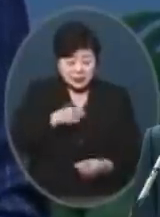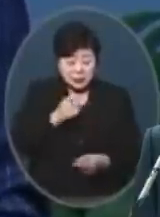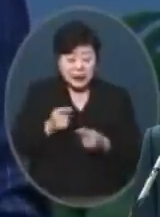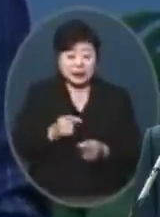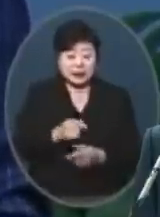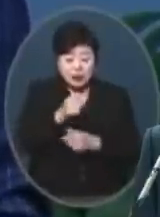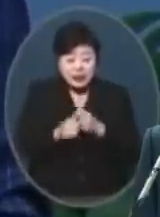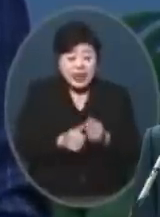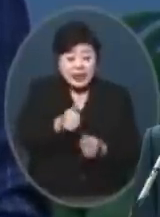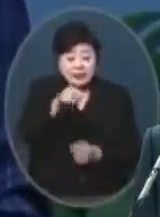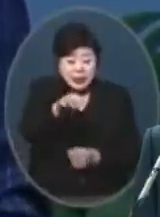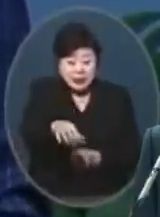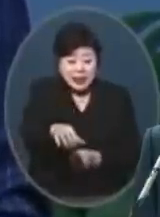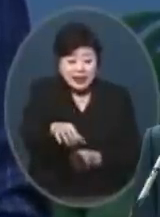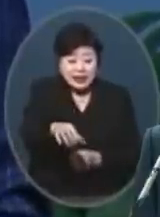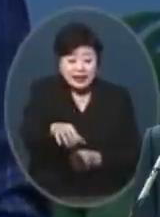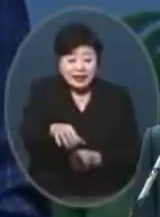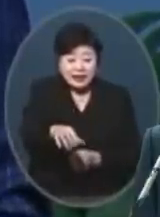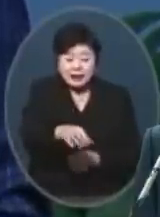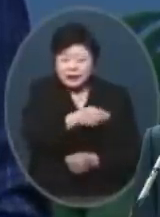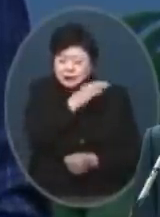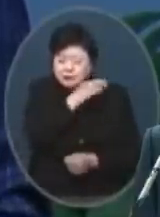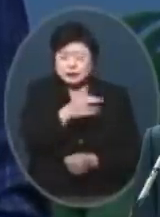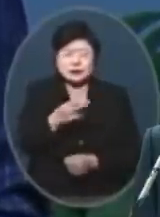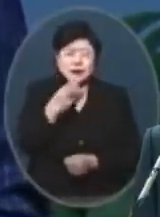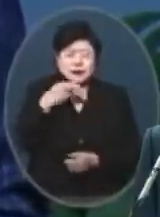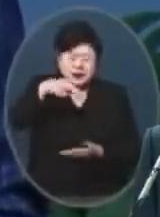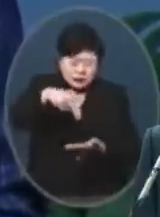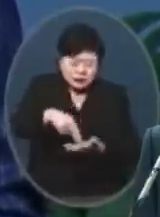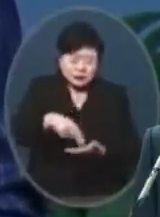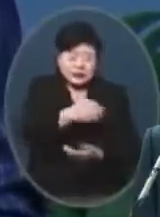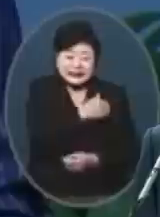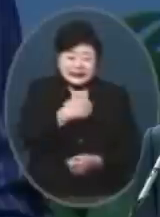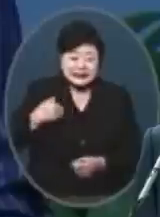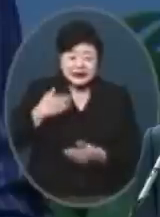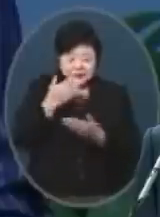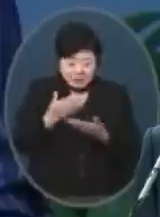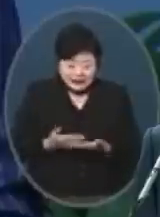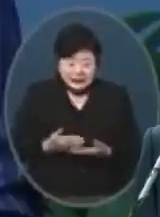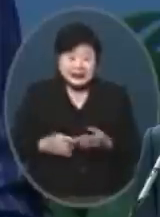우리가 하나님 앞에 부끄러움 없이 설 수 있는 자격을 말합니다.